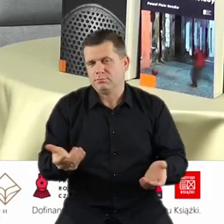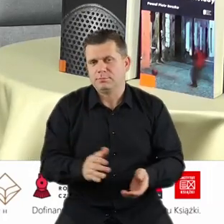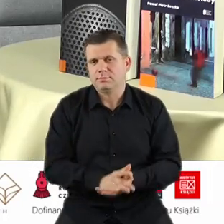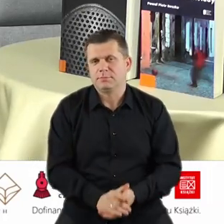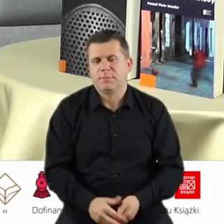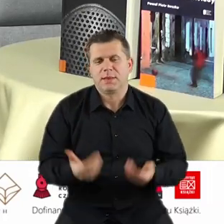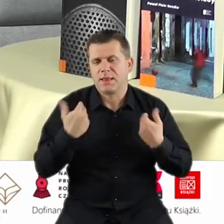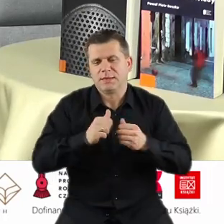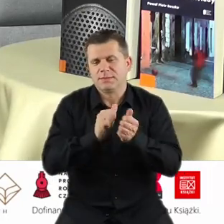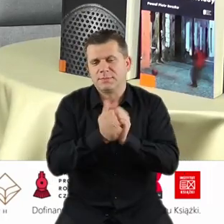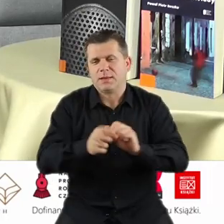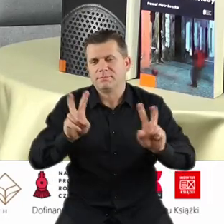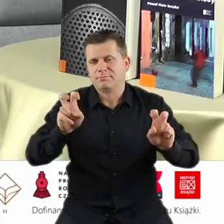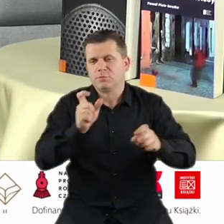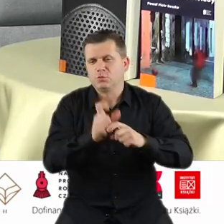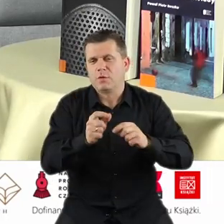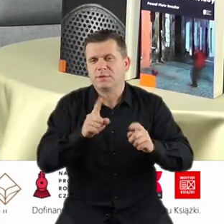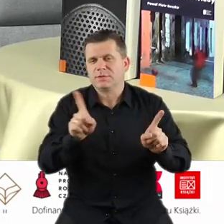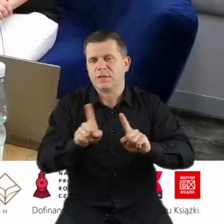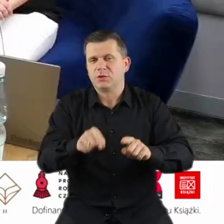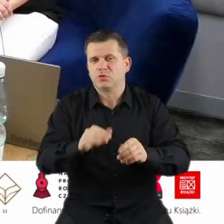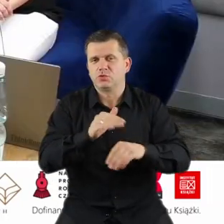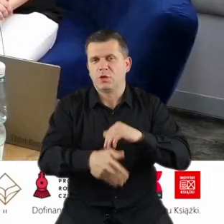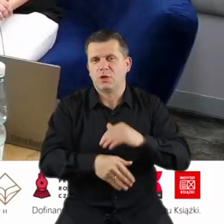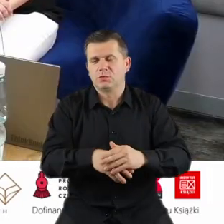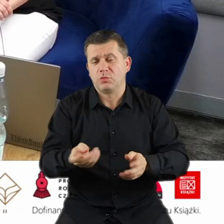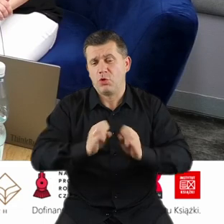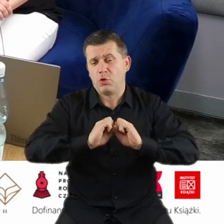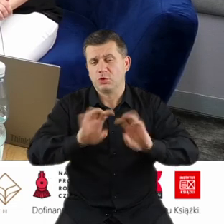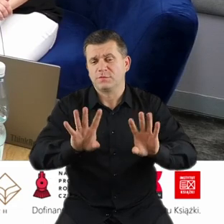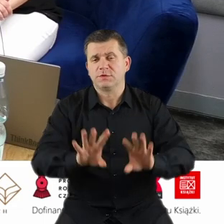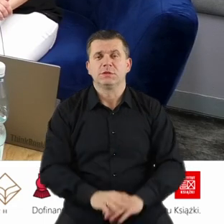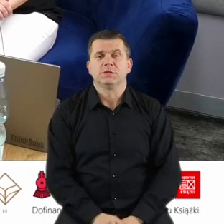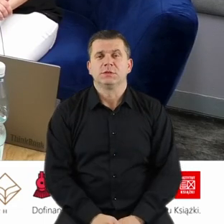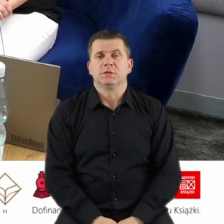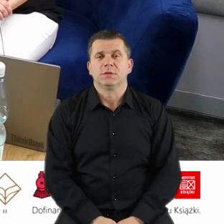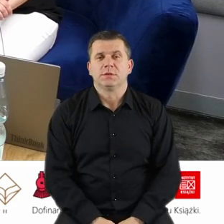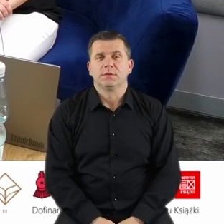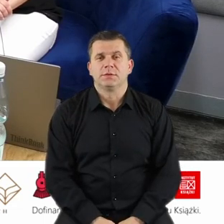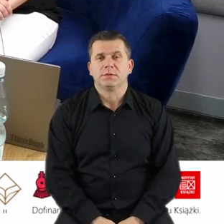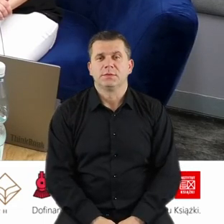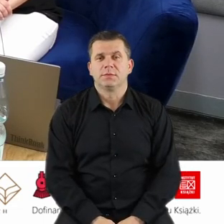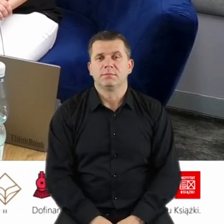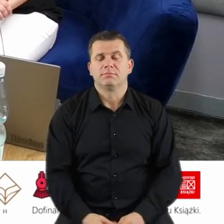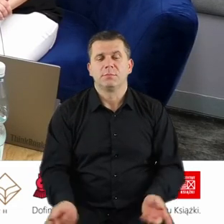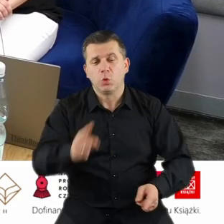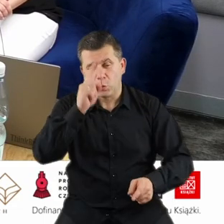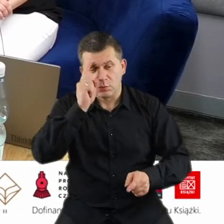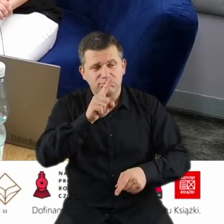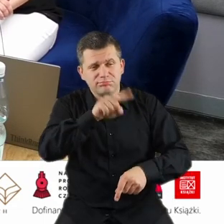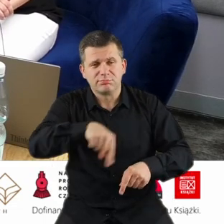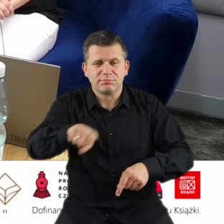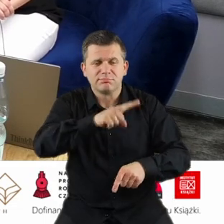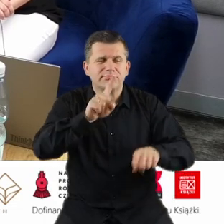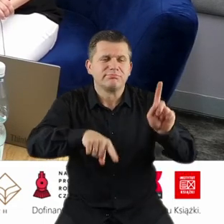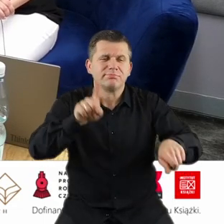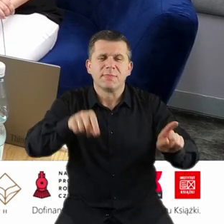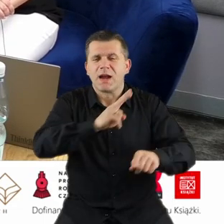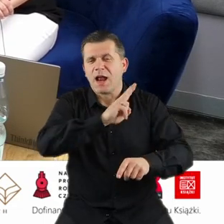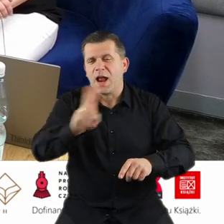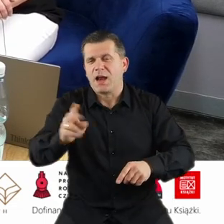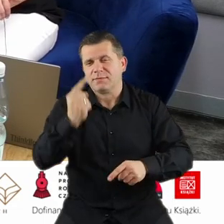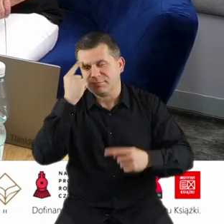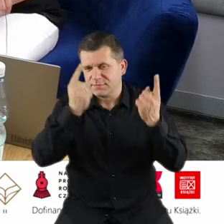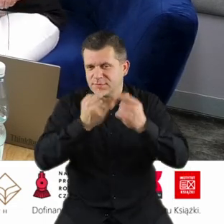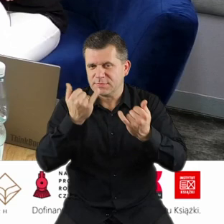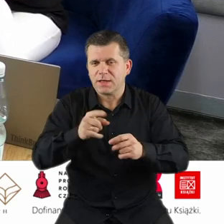identyfikował to szczęście. Ale to oczywiście jakby ile ludzi, tyle definicji,